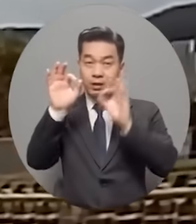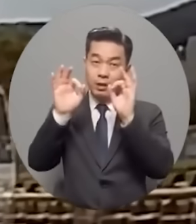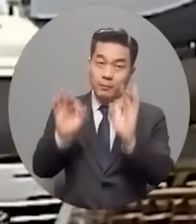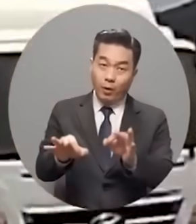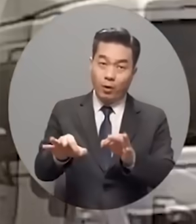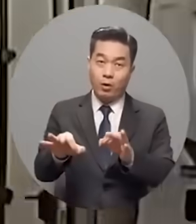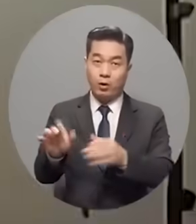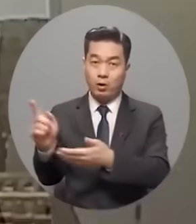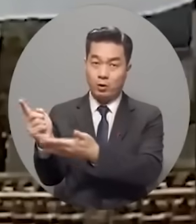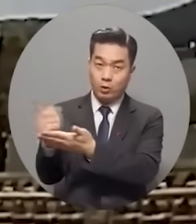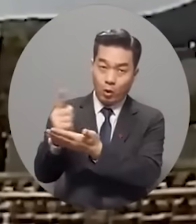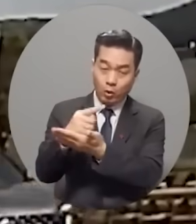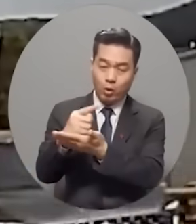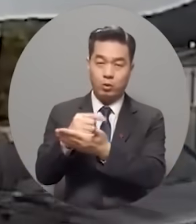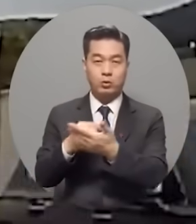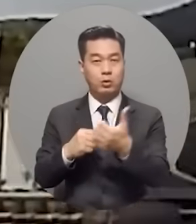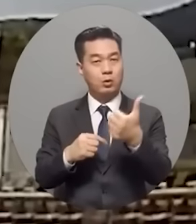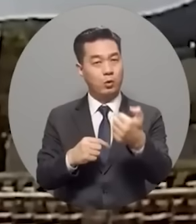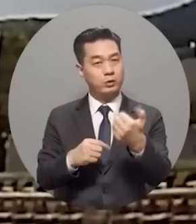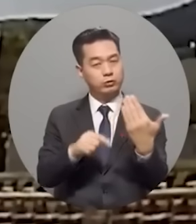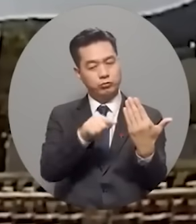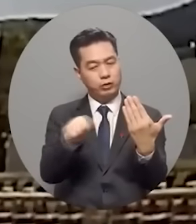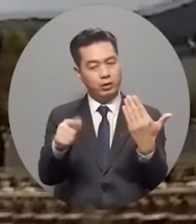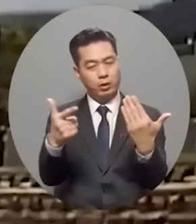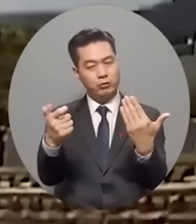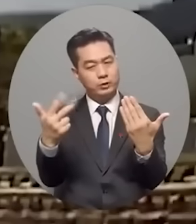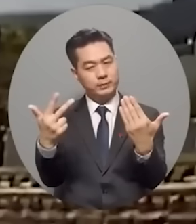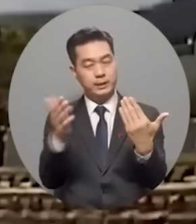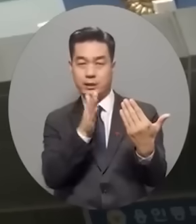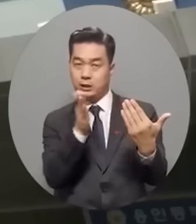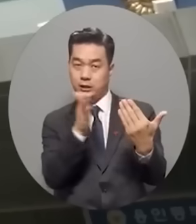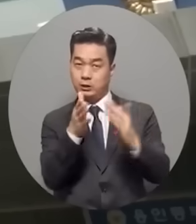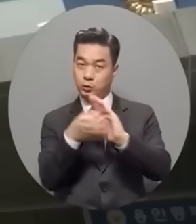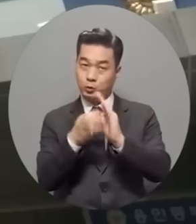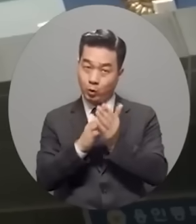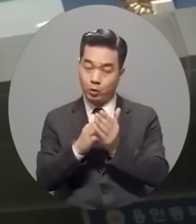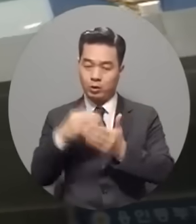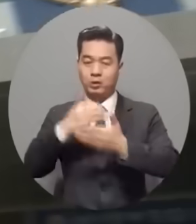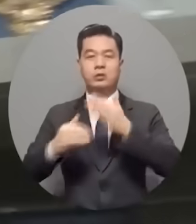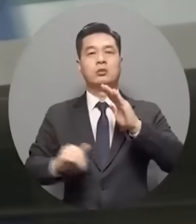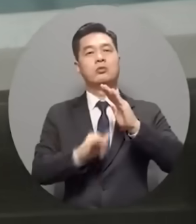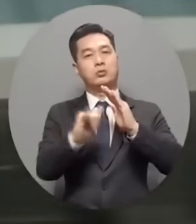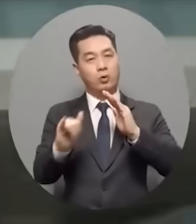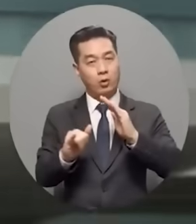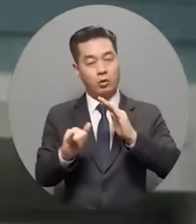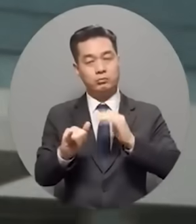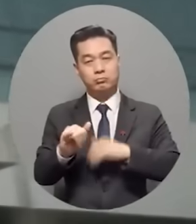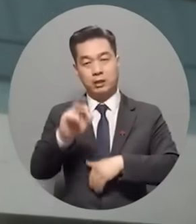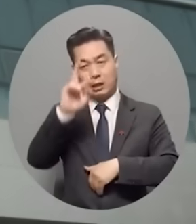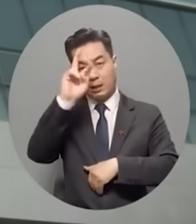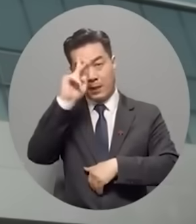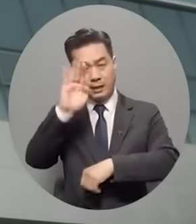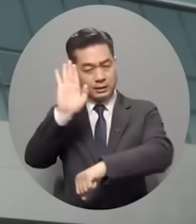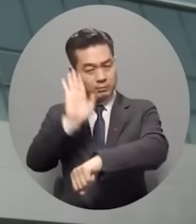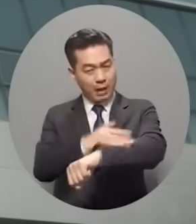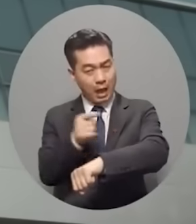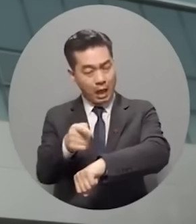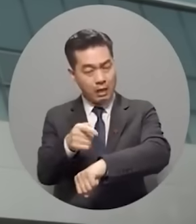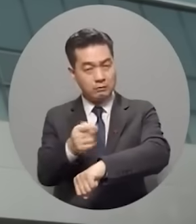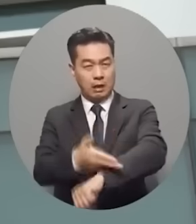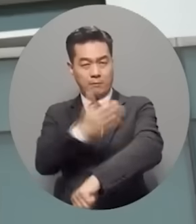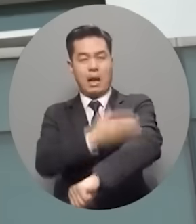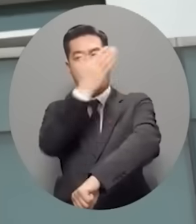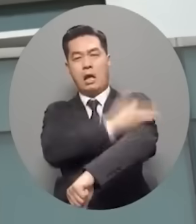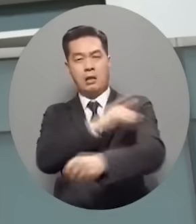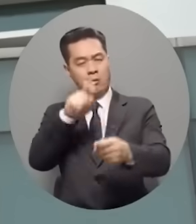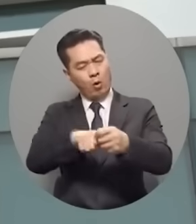차량의 속도는 시속 59에서 67km. 유족들은 경찰이 박 씨의 과실 정황을 키우려고 이렇게 써놓은